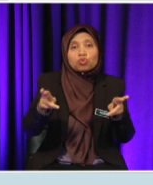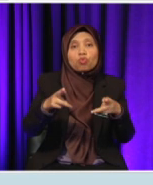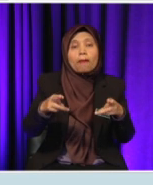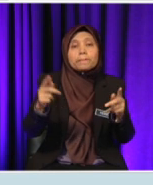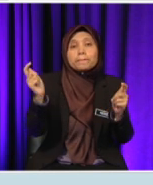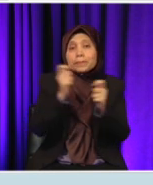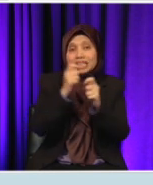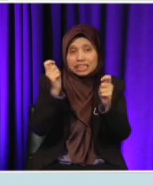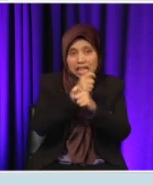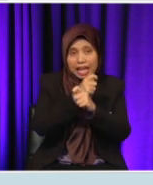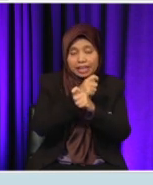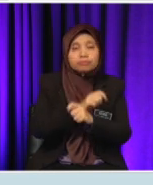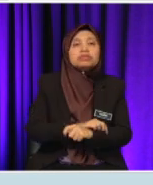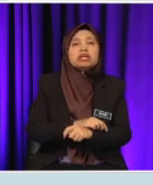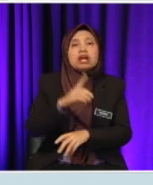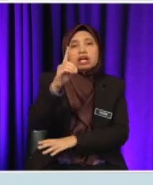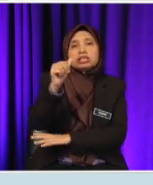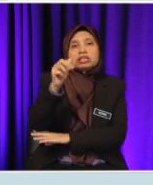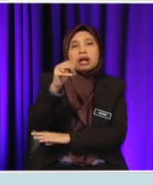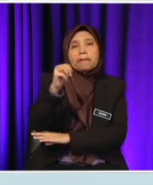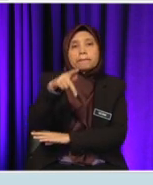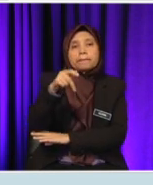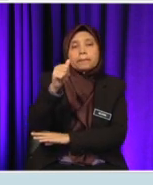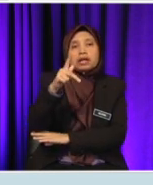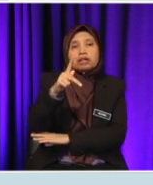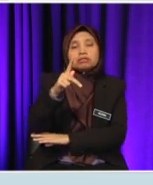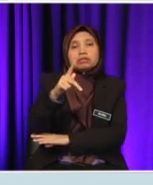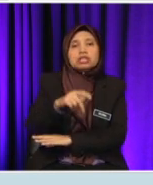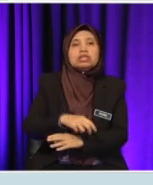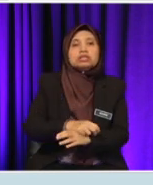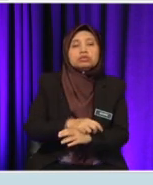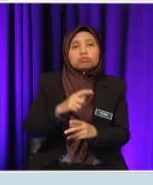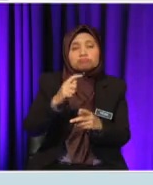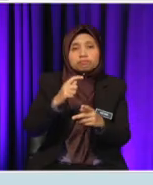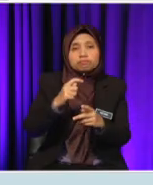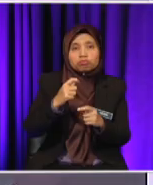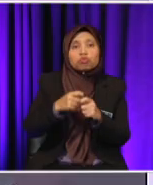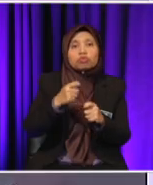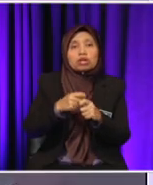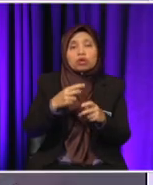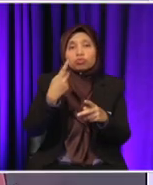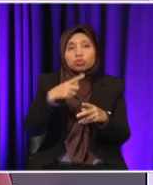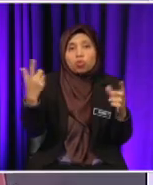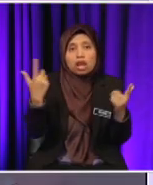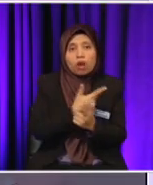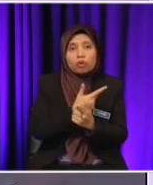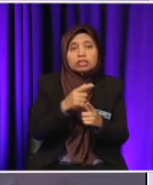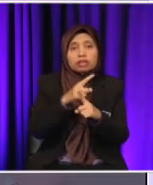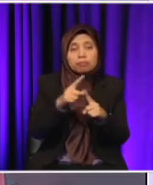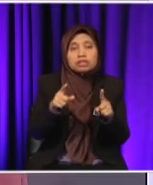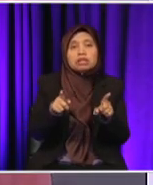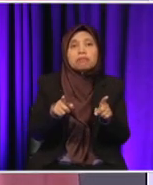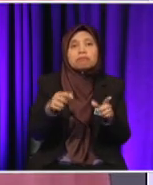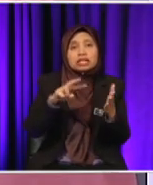itu bermaksud agak keterlaluan menukar tapi masih berada dalam maksud yang sama kelompok